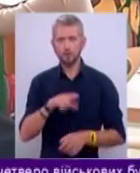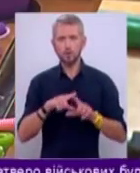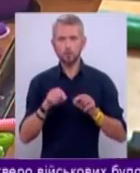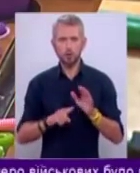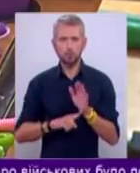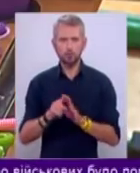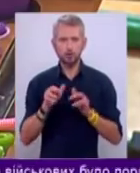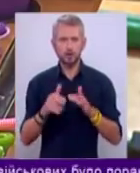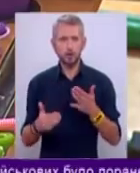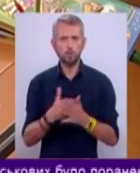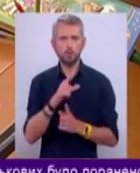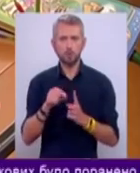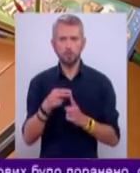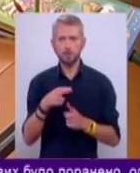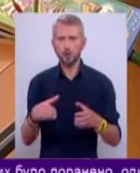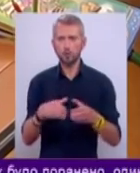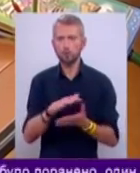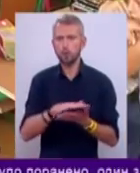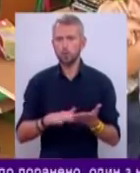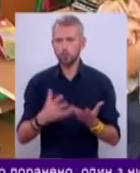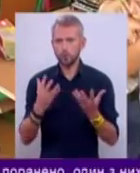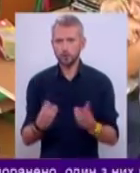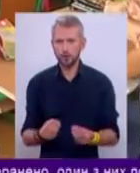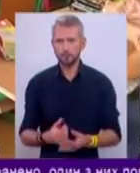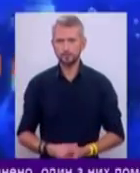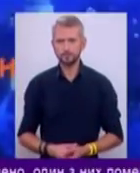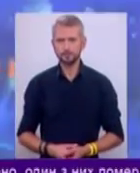школах почали діяти нові правила для груп подовженого дня.